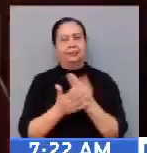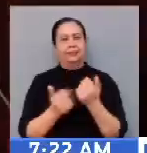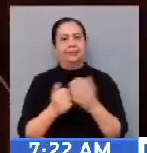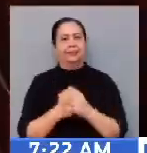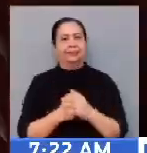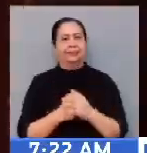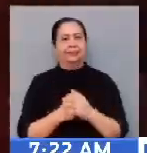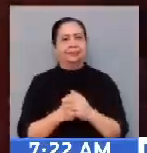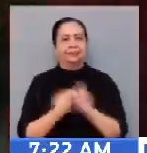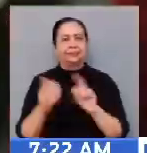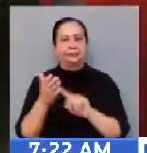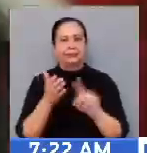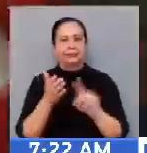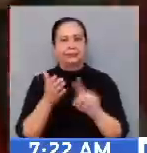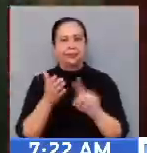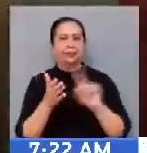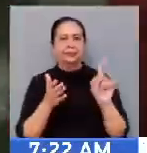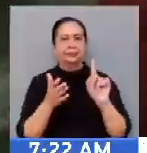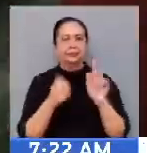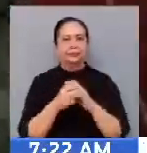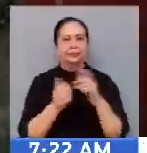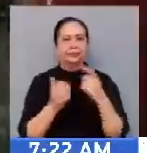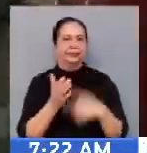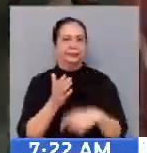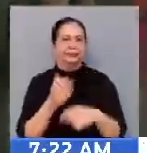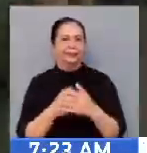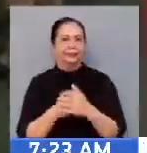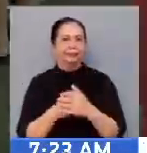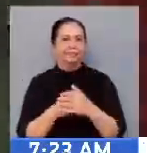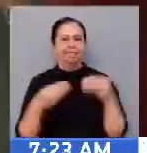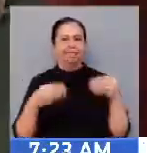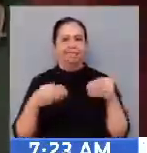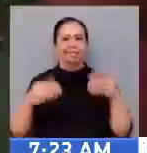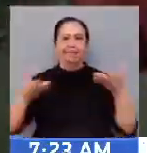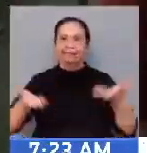ang presyo nitong mga binebenta dito.